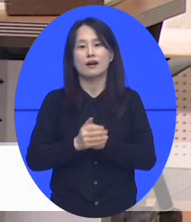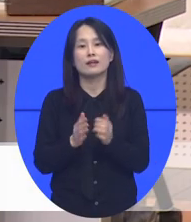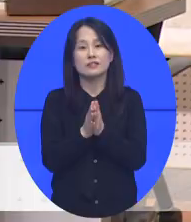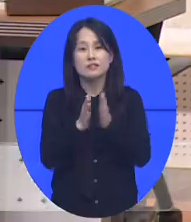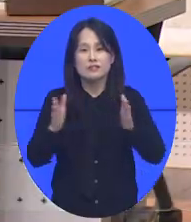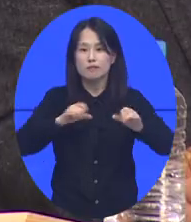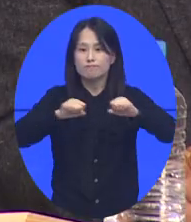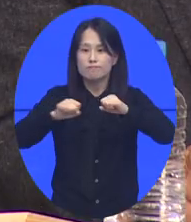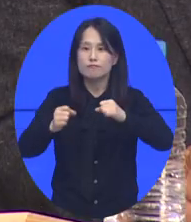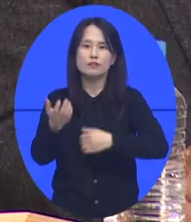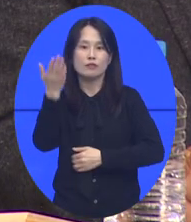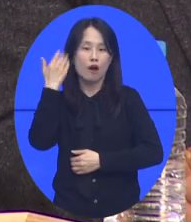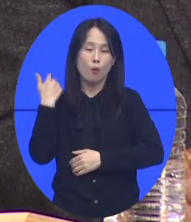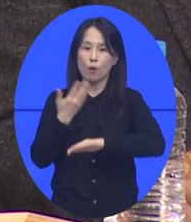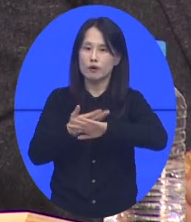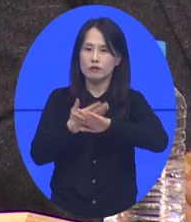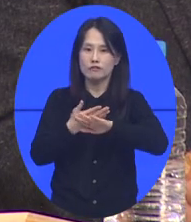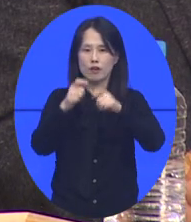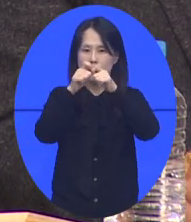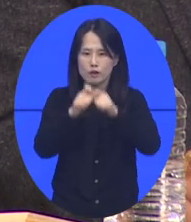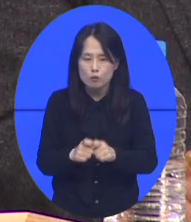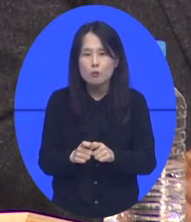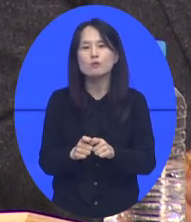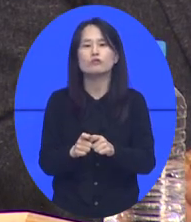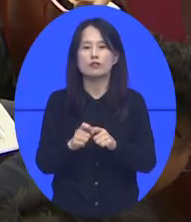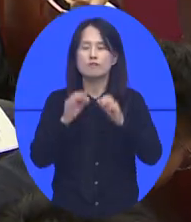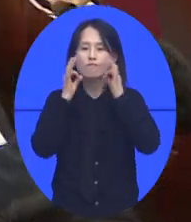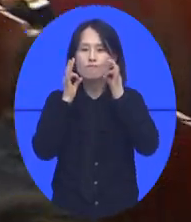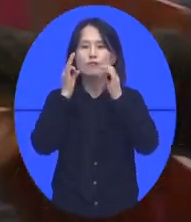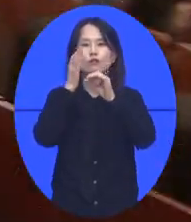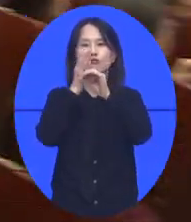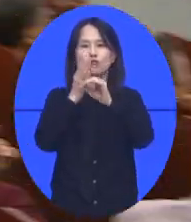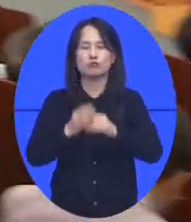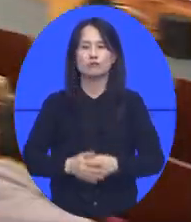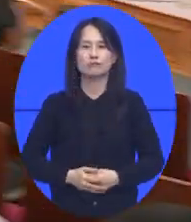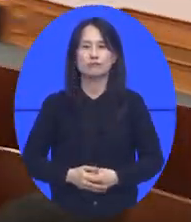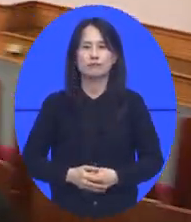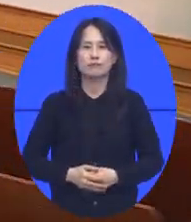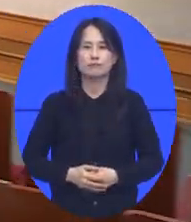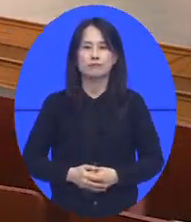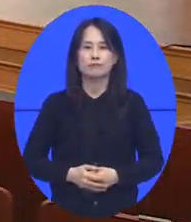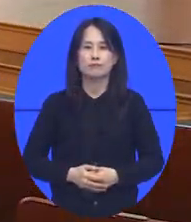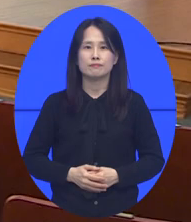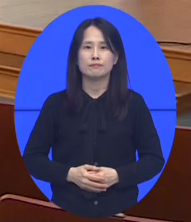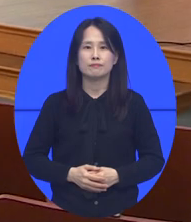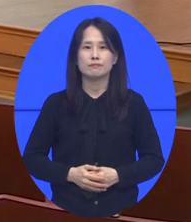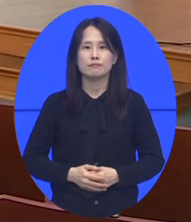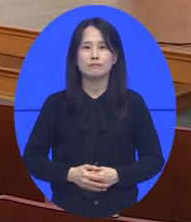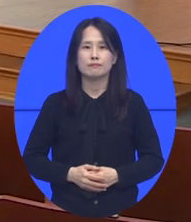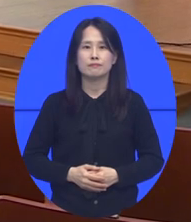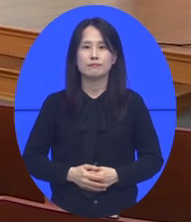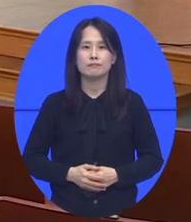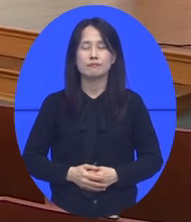발걸음이 과거와는 다르게 꽤 구체화되고 있습니다. 경기지TV 최지연입니다.